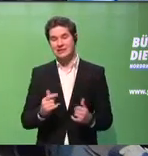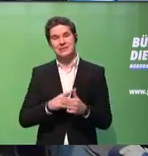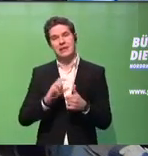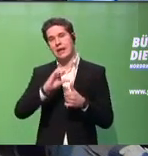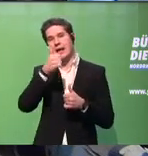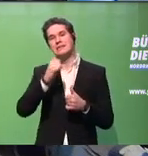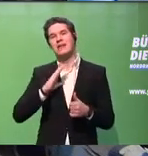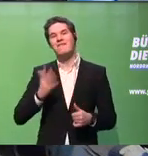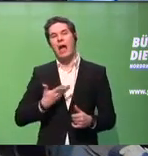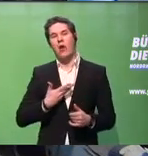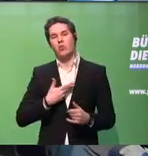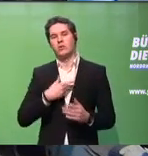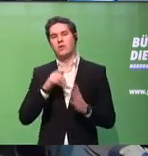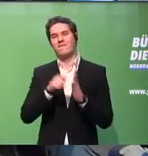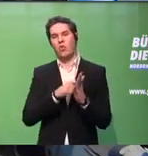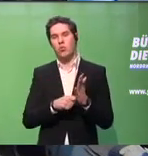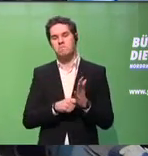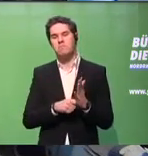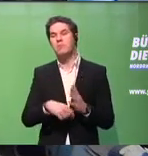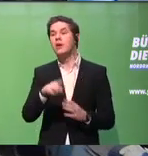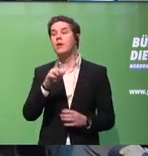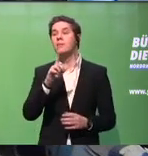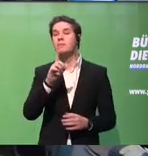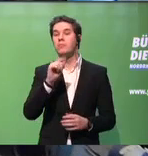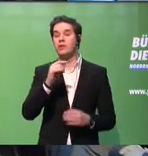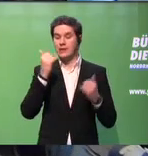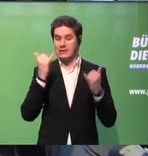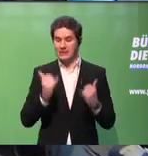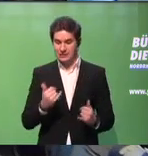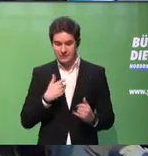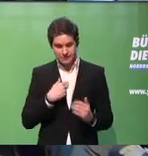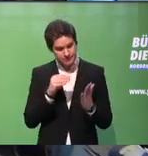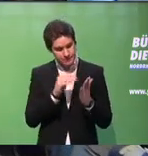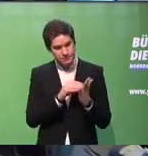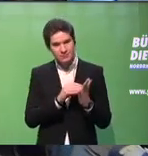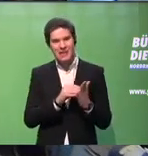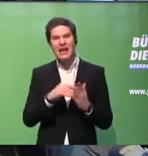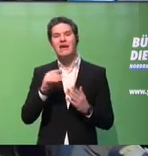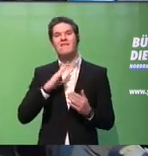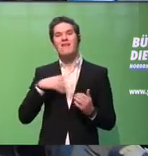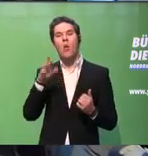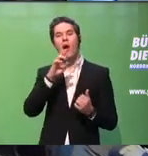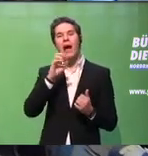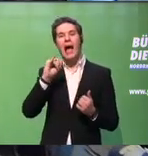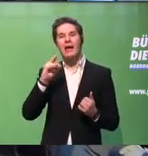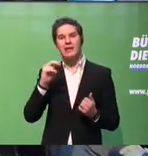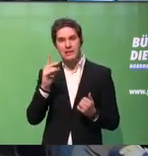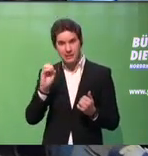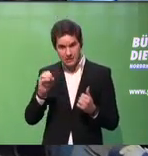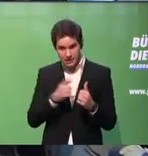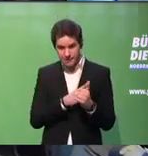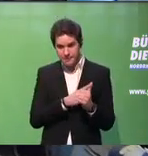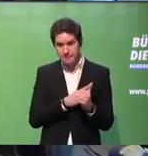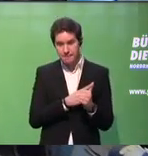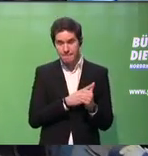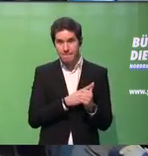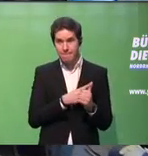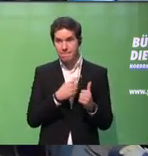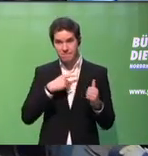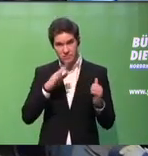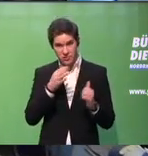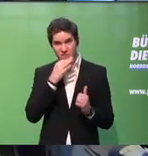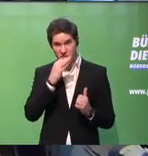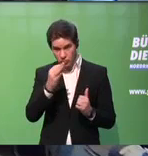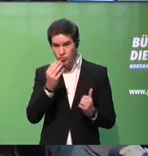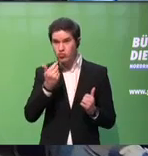Frauenvotum. Und da habe ich bisher die Kandidatur von Terry Reinke vorliegen. Ich frage, gibt